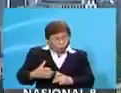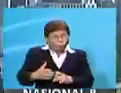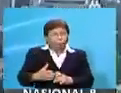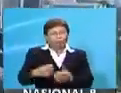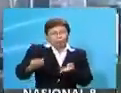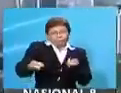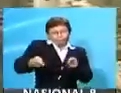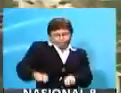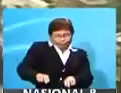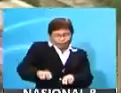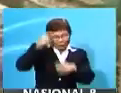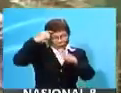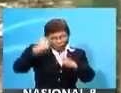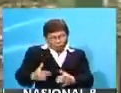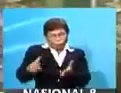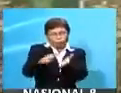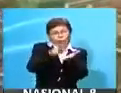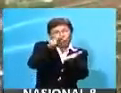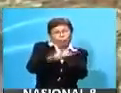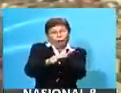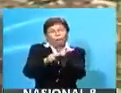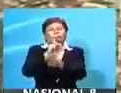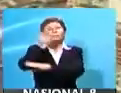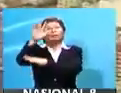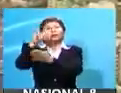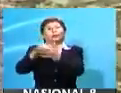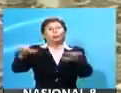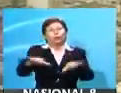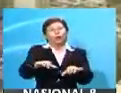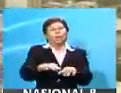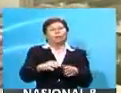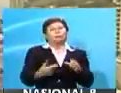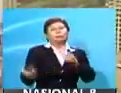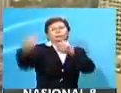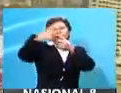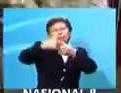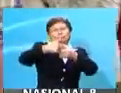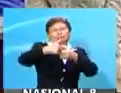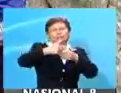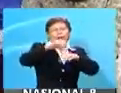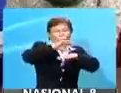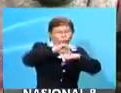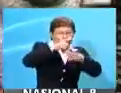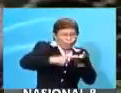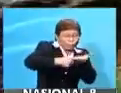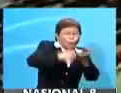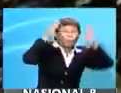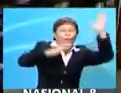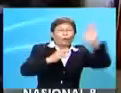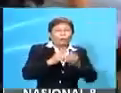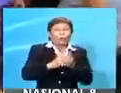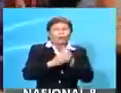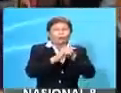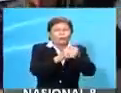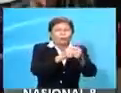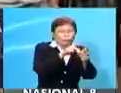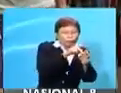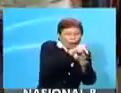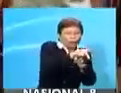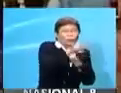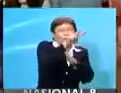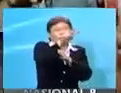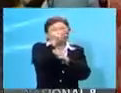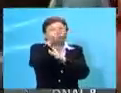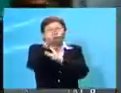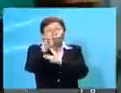menandatangani dan mengesahkan perjanjian itu dibuat beliau yang mengetuai pasukan perunding Malaysia yang meliputi pakar daripada 20